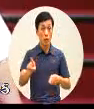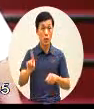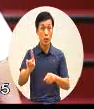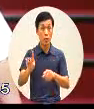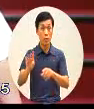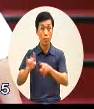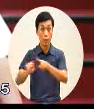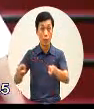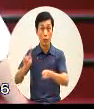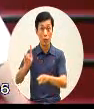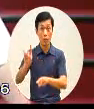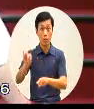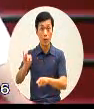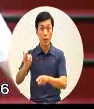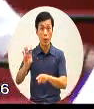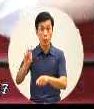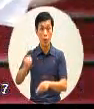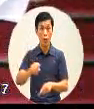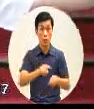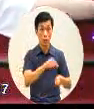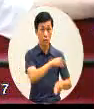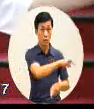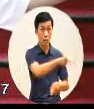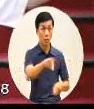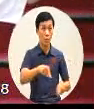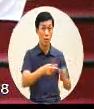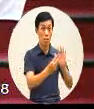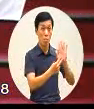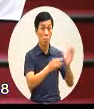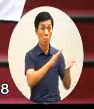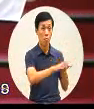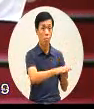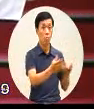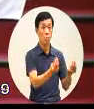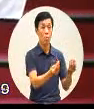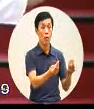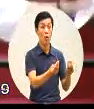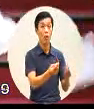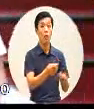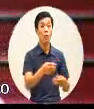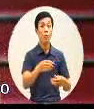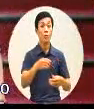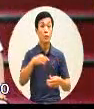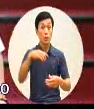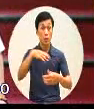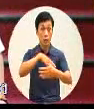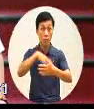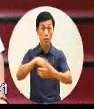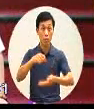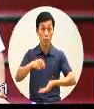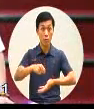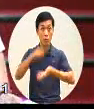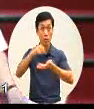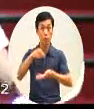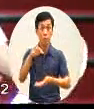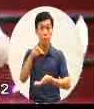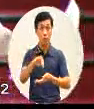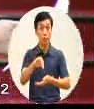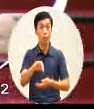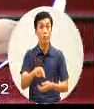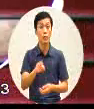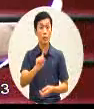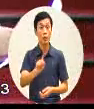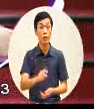决。我们的里面呐、啊、吼，各会当来讲到这点，讲